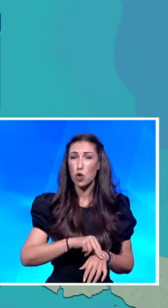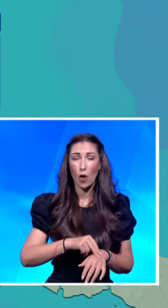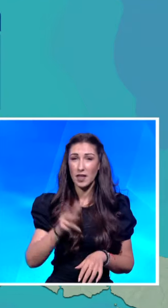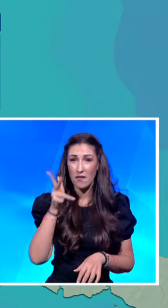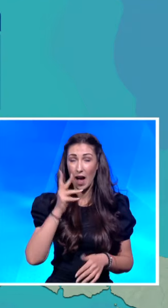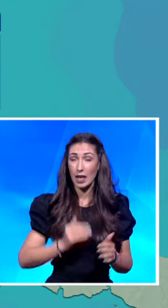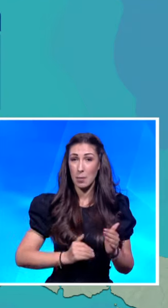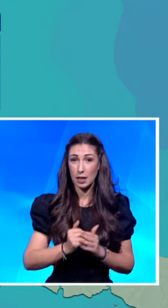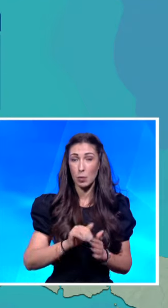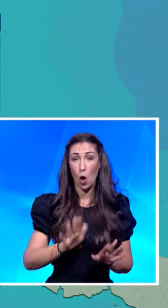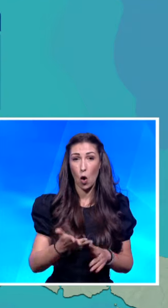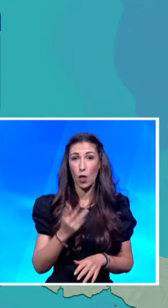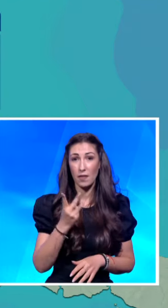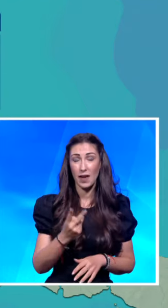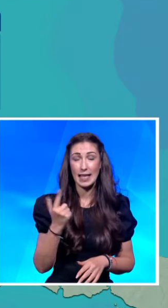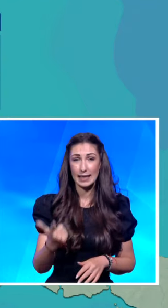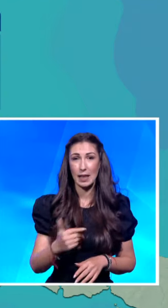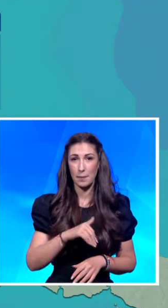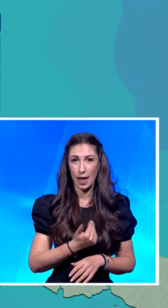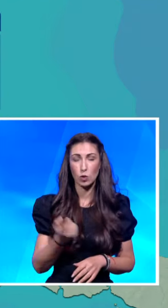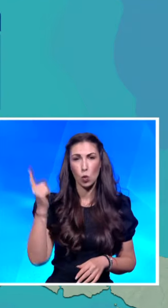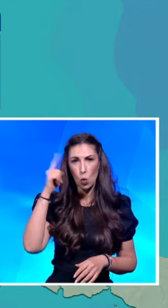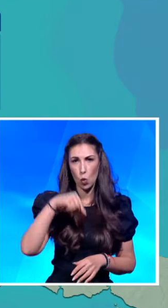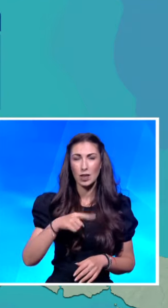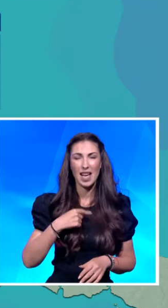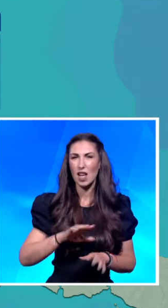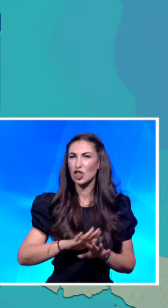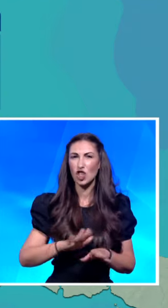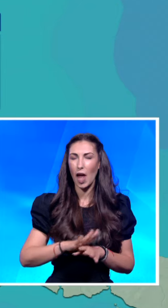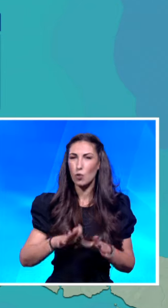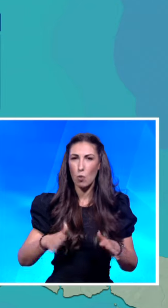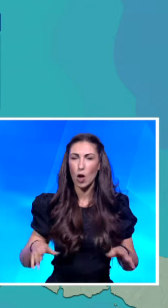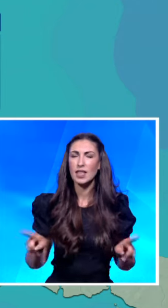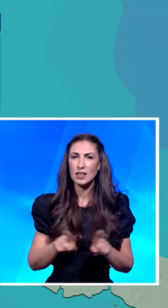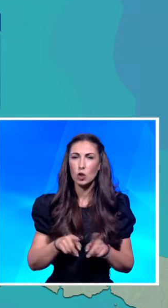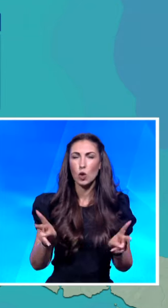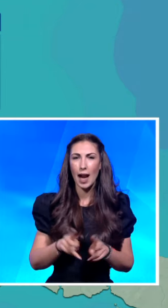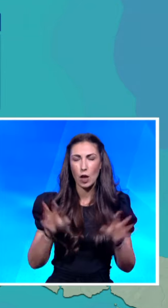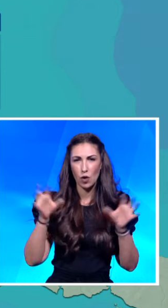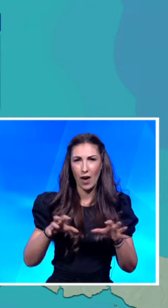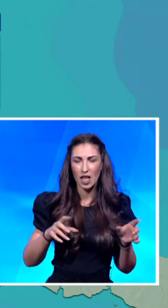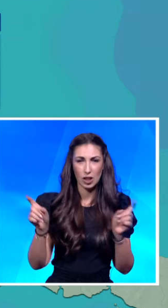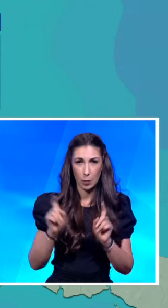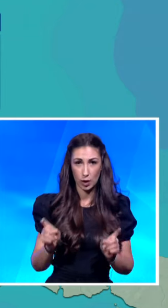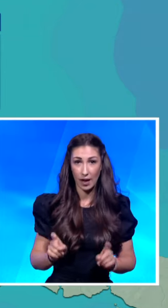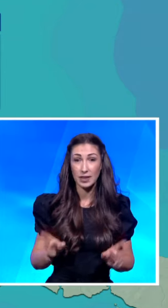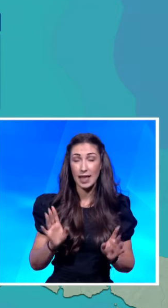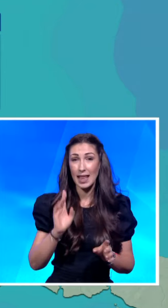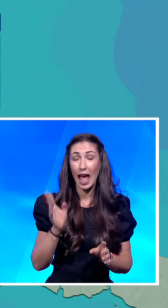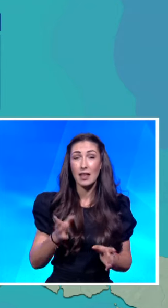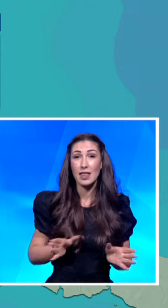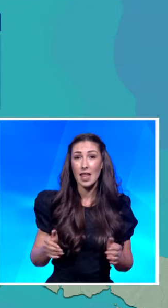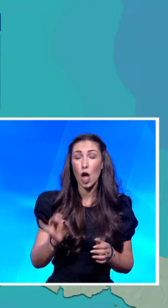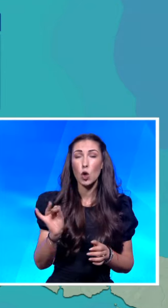очакваме максимална около 27 градуса. Утре по нашето Черноморие също краткотрайни валежи с грамотевици, най-вече над